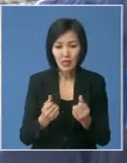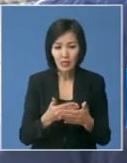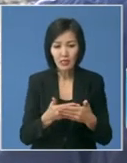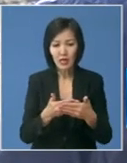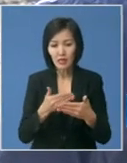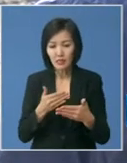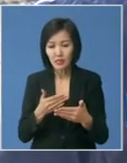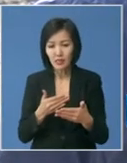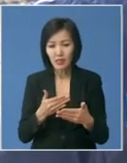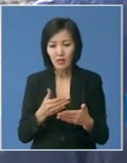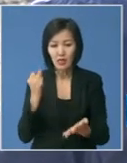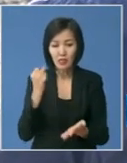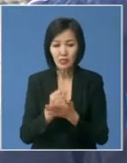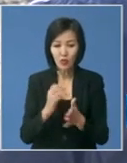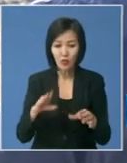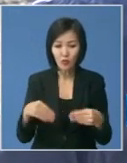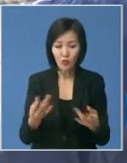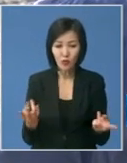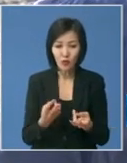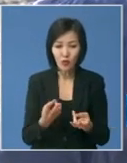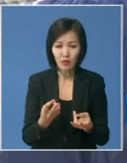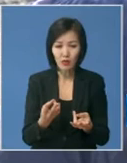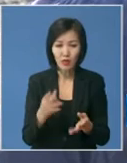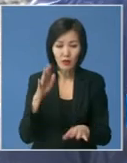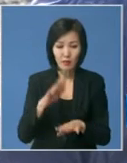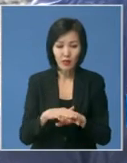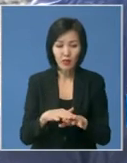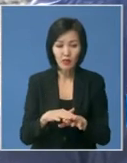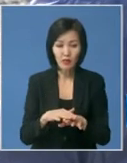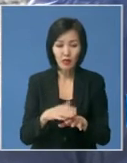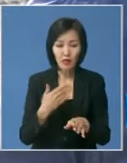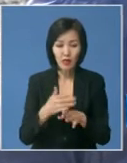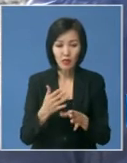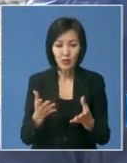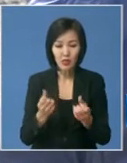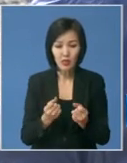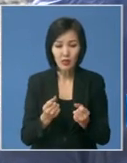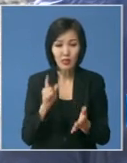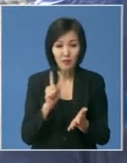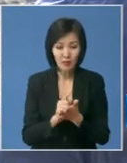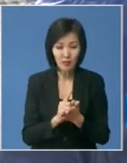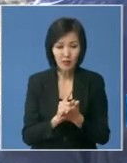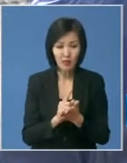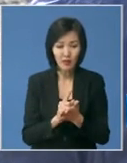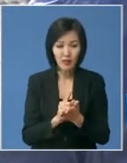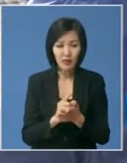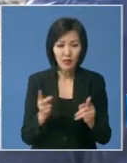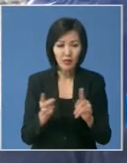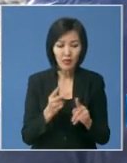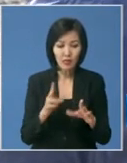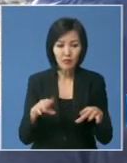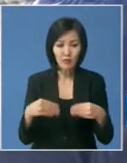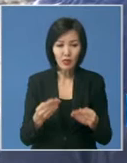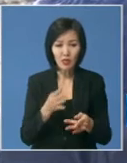залог қою керек дейді, орысша айтқанда. Залогсыз болмайды, о банкінің ақшасы. Сондықтан сол жағынан, екінші жағынан жаңағы беретін